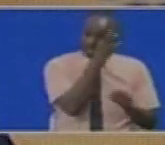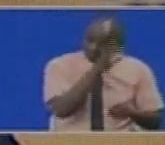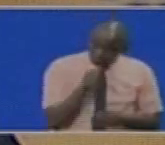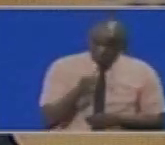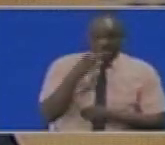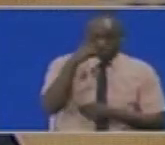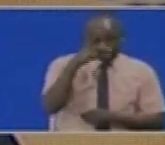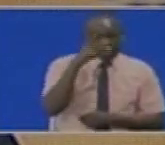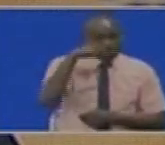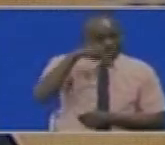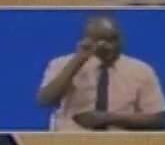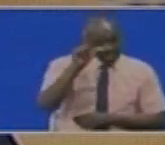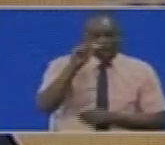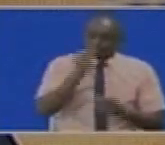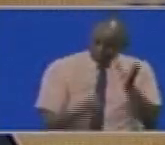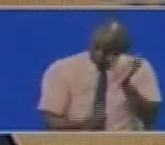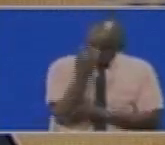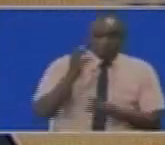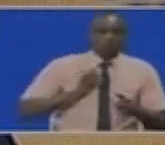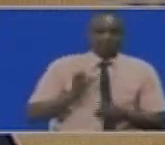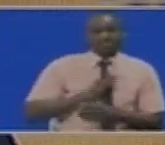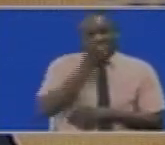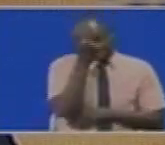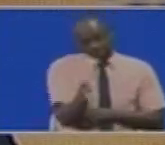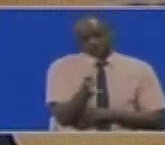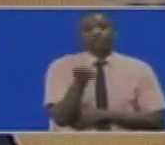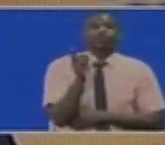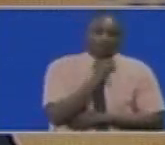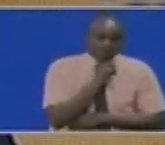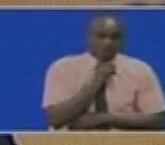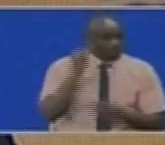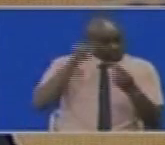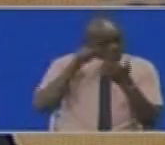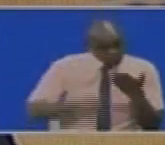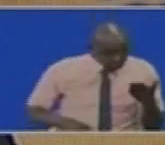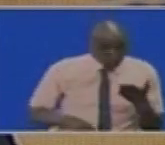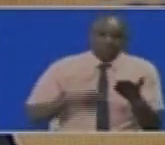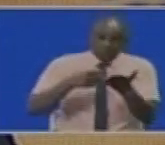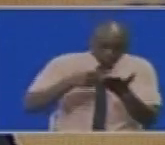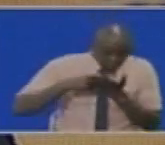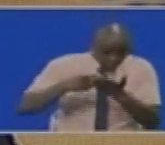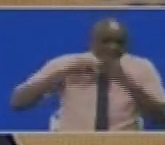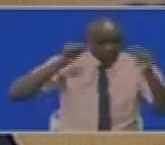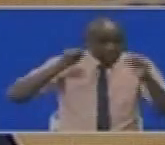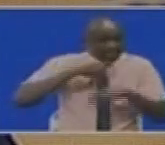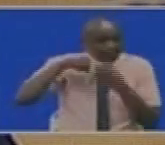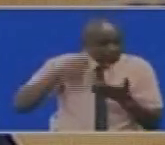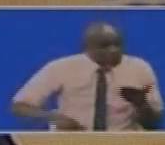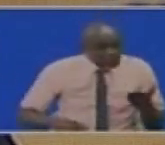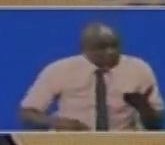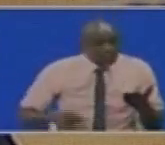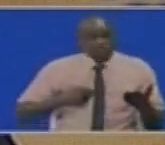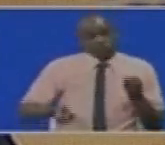upande wa KPL ili kubuni kamati kuu kufikia hapo kesho kwa minajili ya kujadili na kuafikiana kuhusu swala